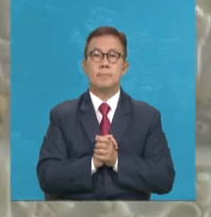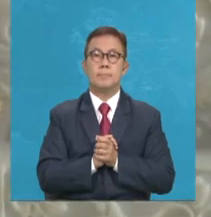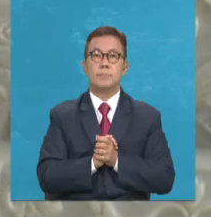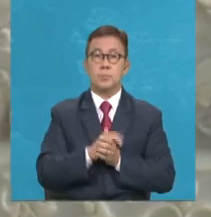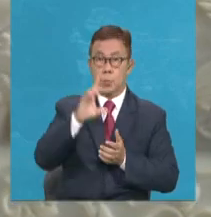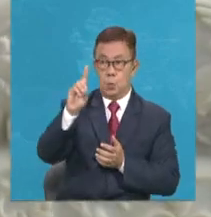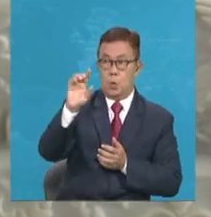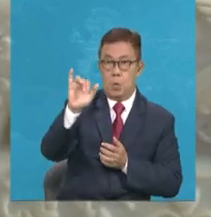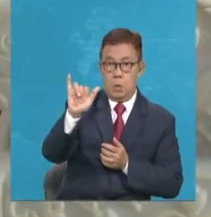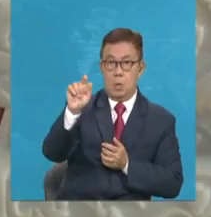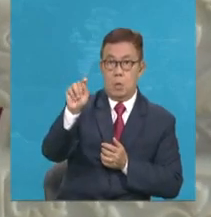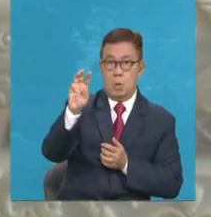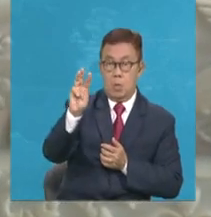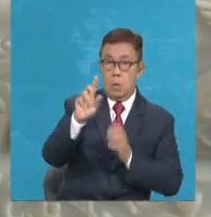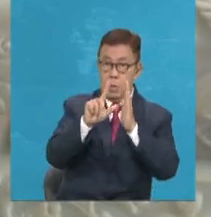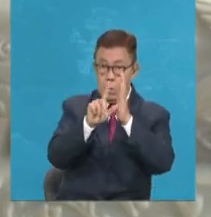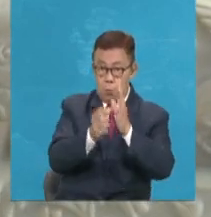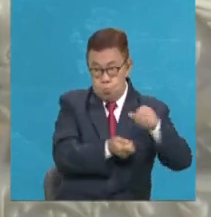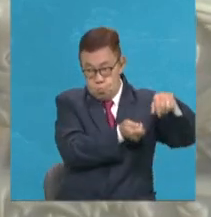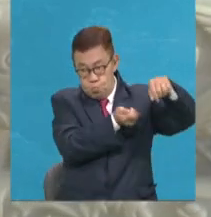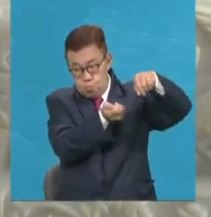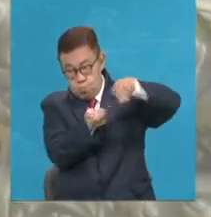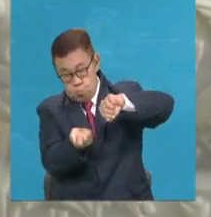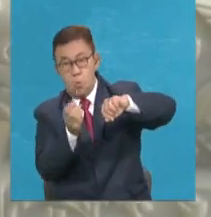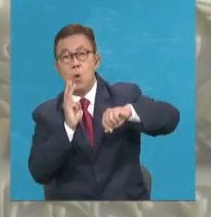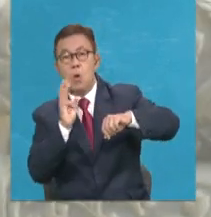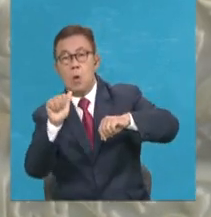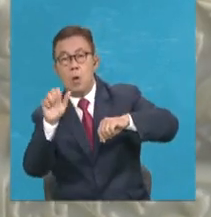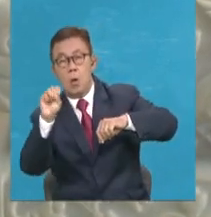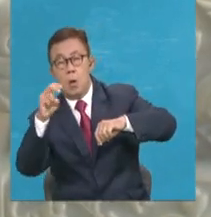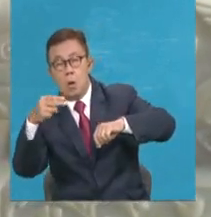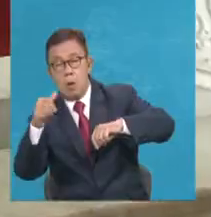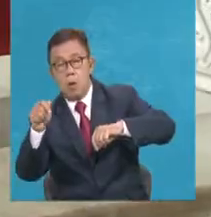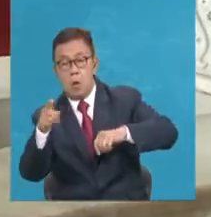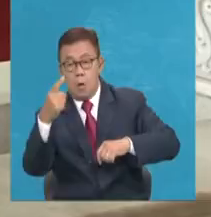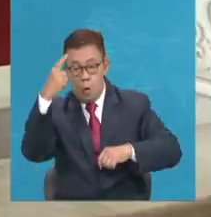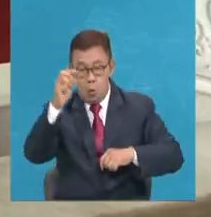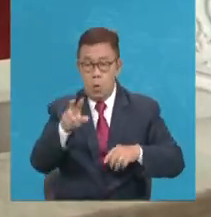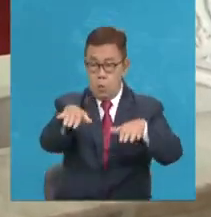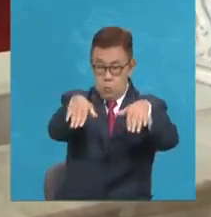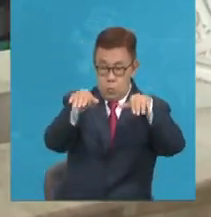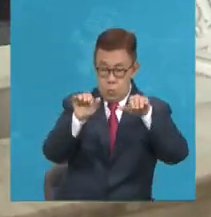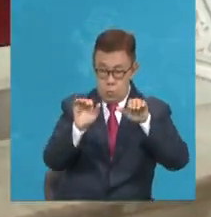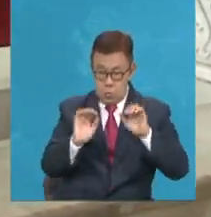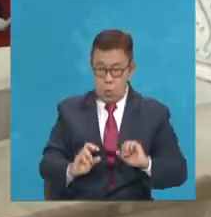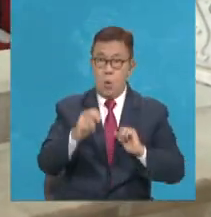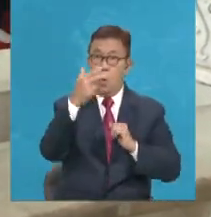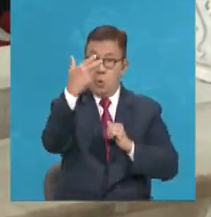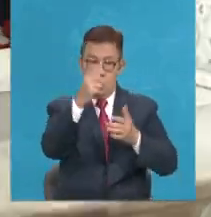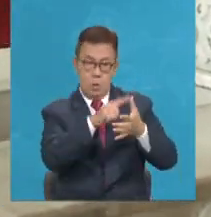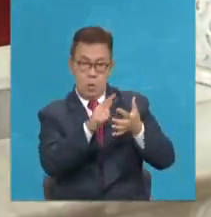Julian teramat Mulia kemudian menjerus aing asa-asahan ke atas makam almarhum Sultan Haji